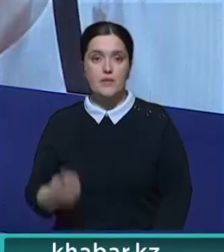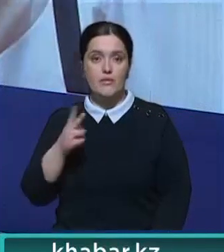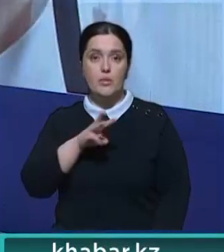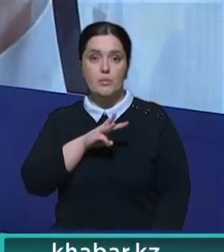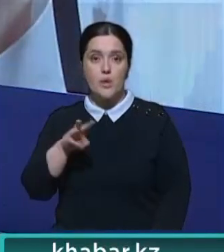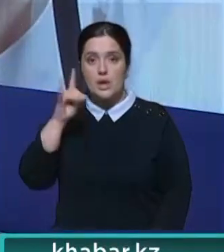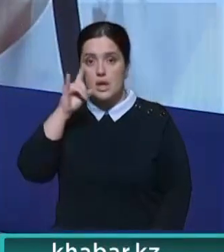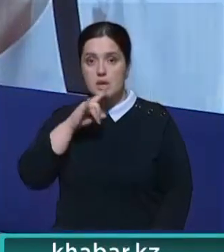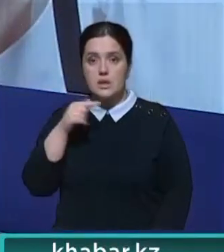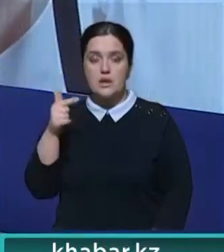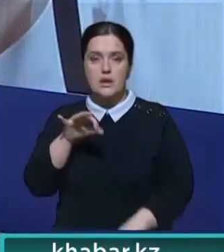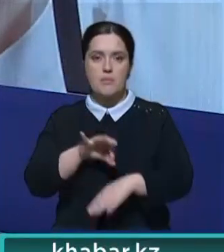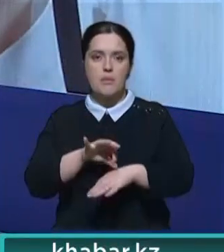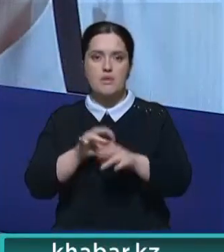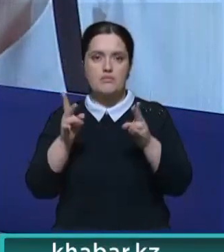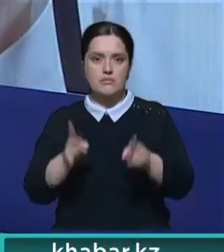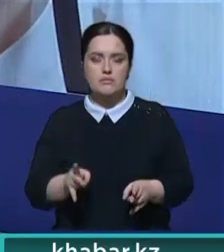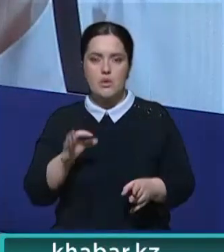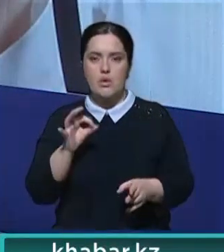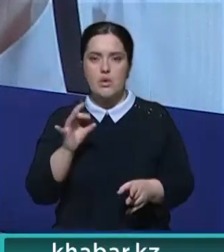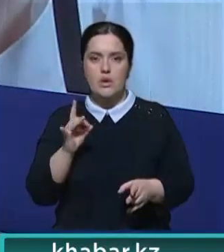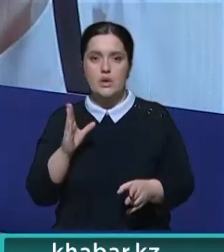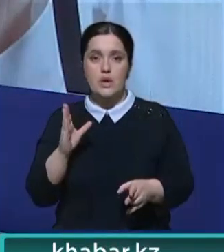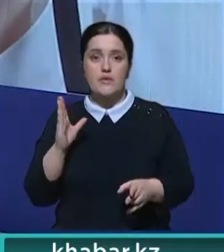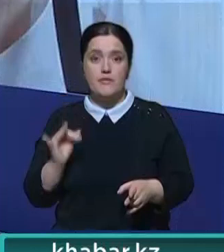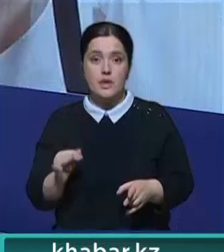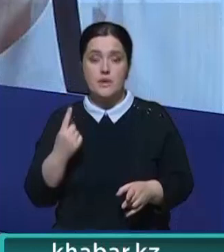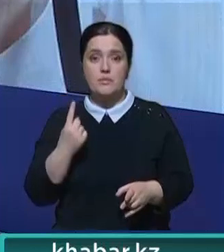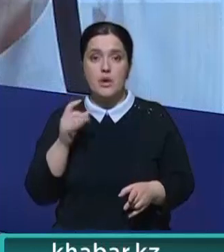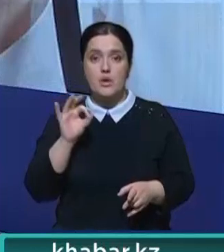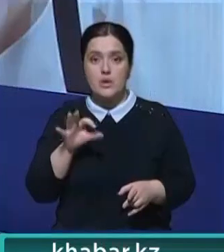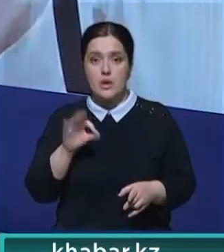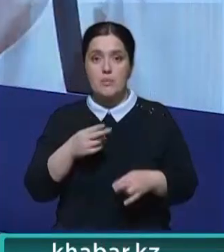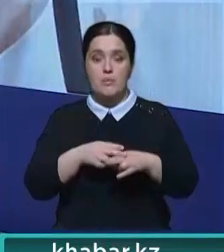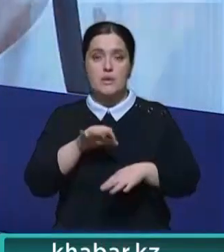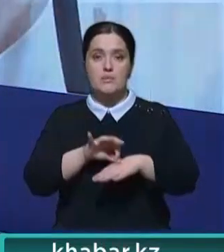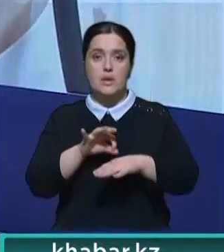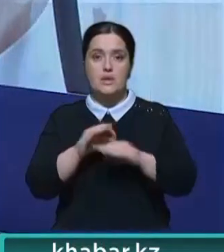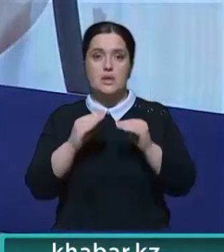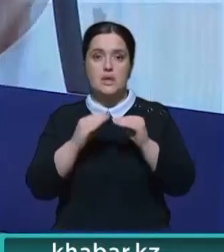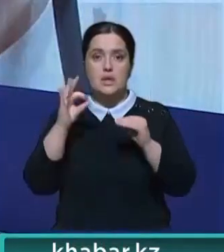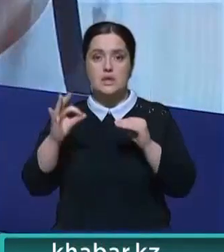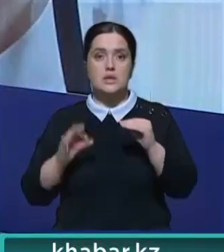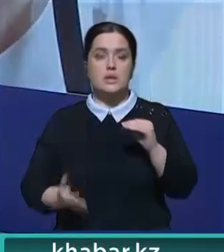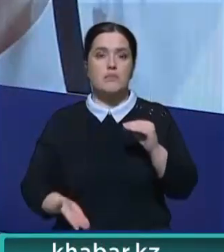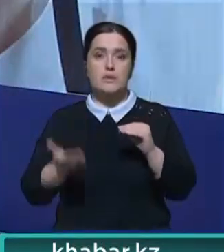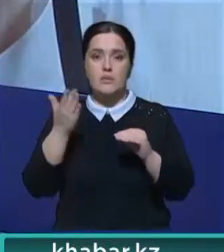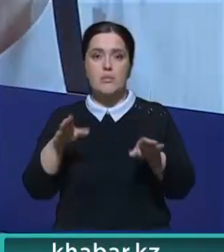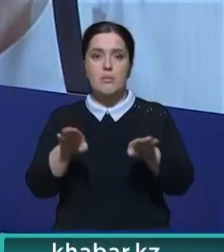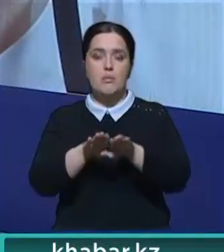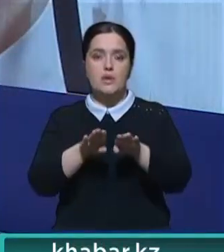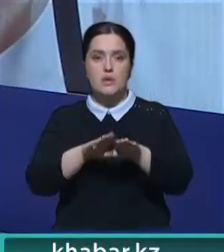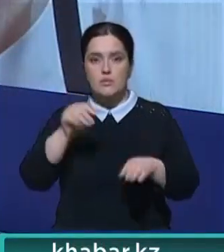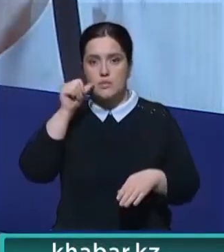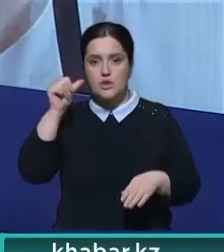Больше 2 миллионов казахстанцев заболели ОРВИ с начала эпидсезона, то есть с 1 октября. Показатель заболеваемости на 10%